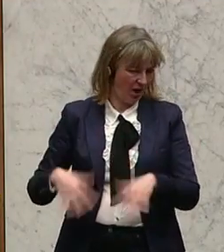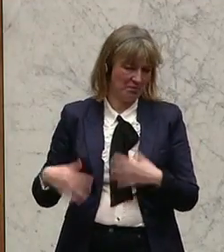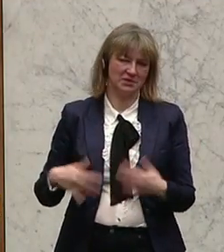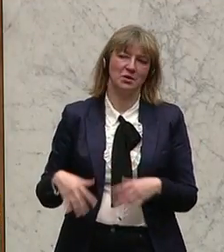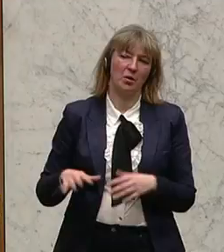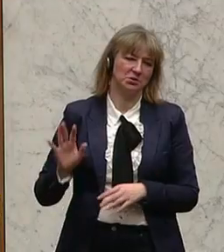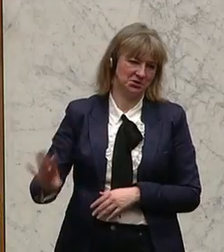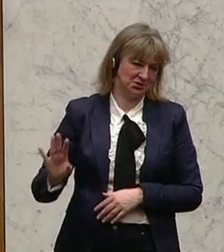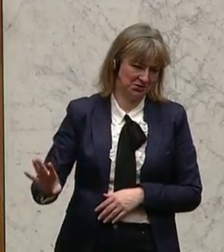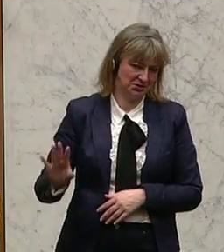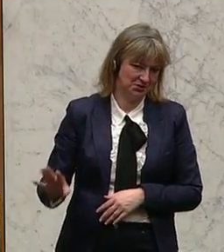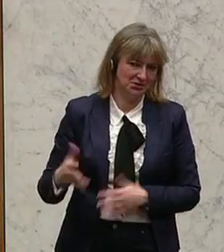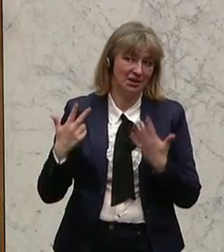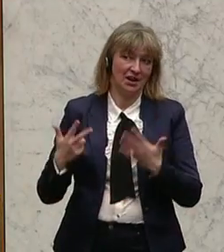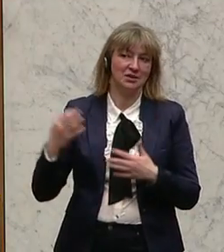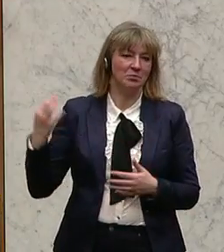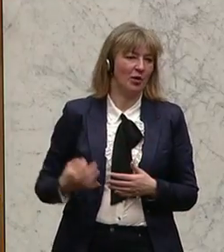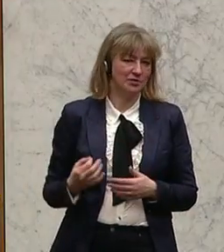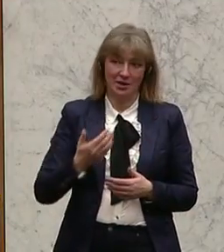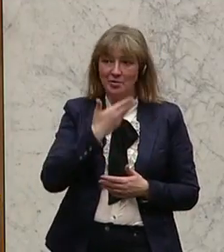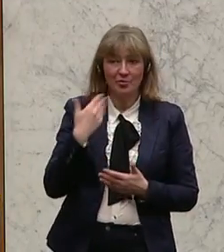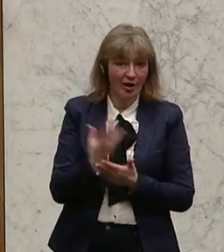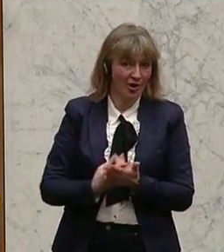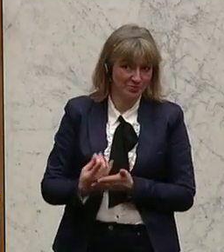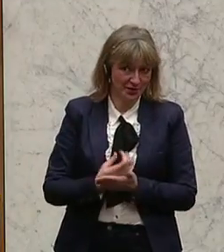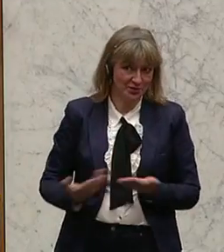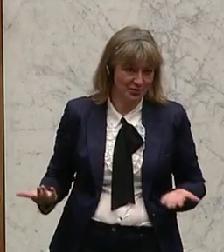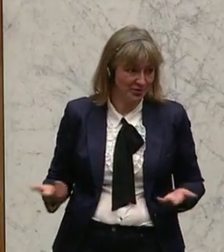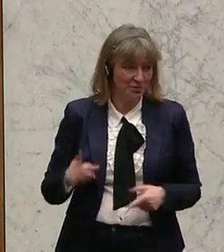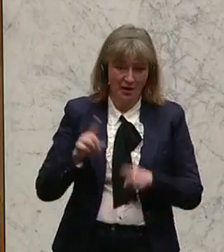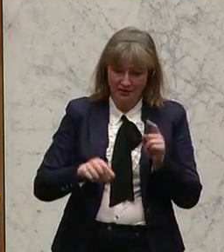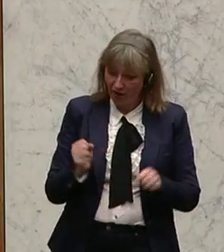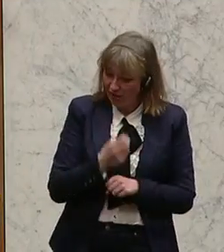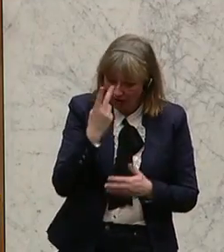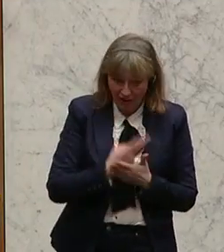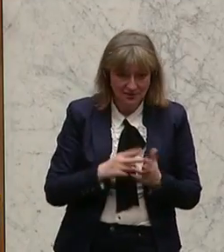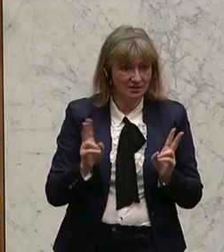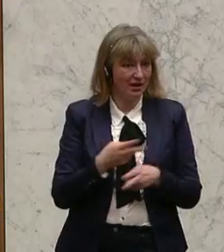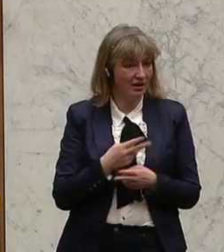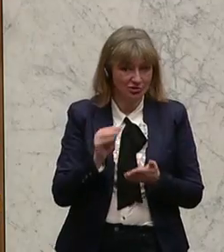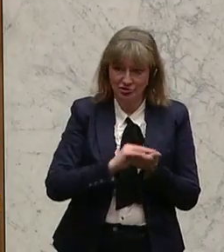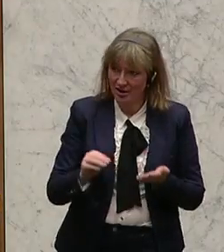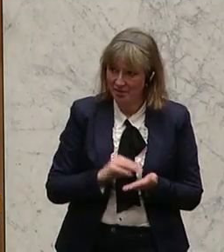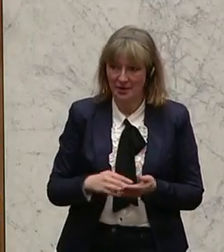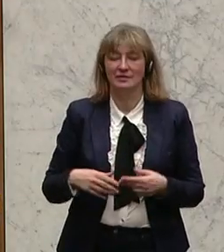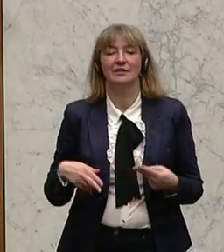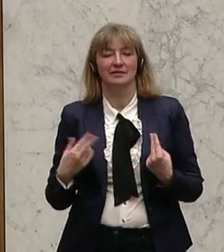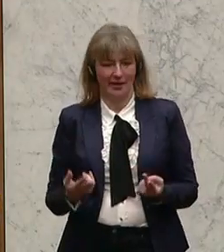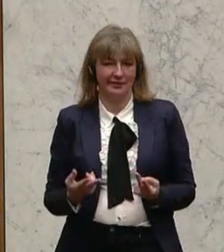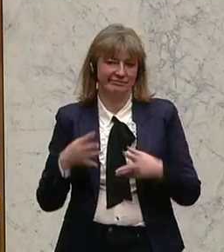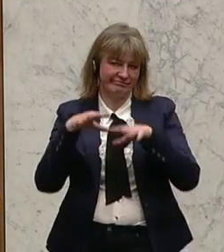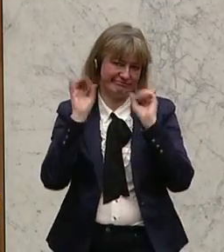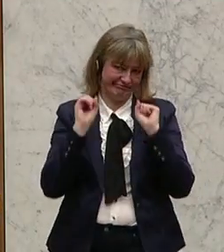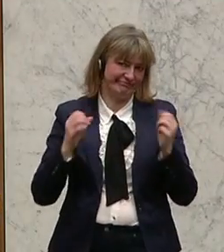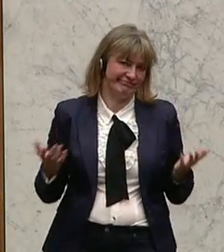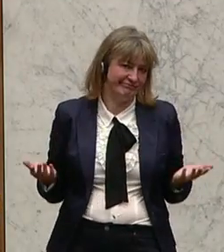werden, dass 80% ungebildet sind, dass manche nicht einmal lesen und schreiben können, dann weiß man, dass